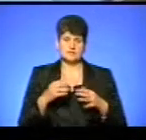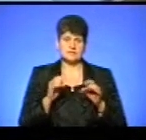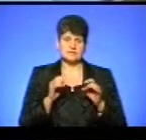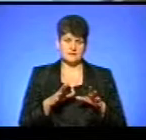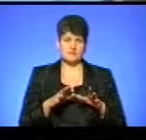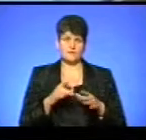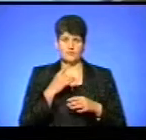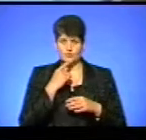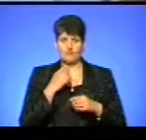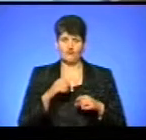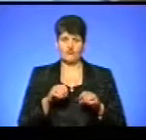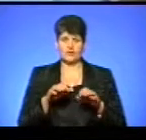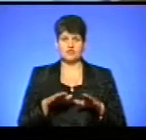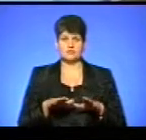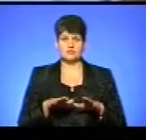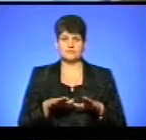вирішив